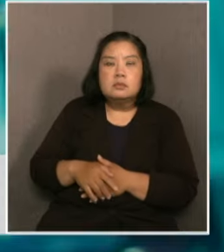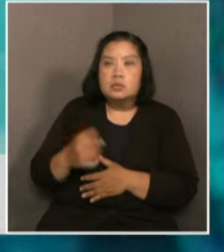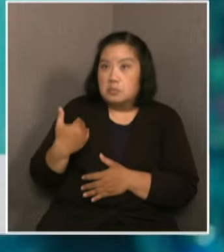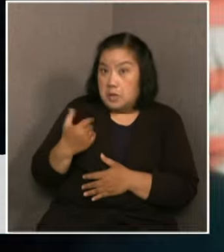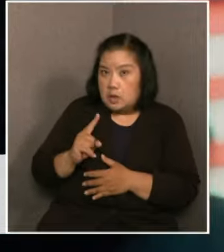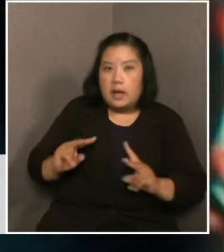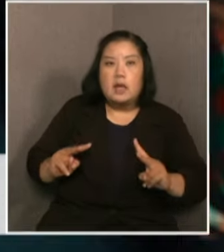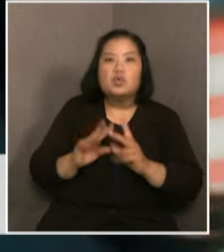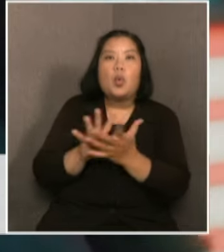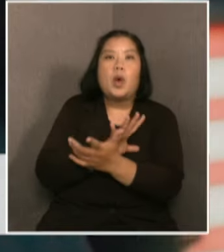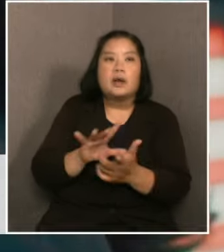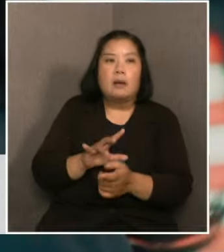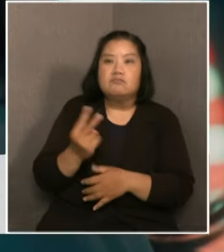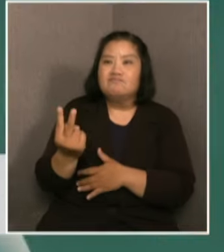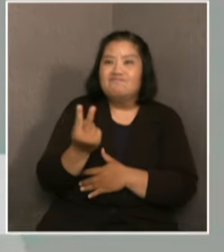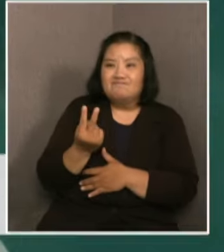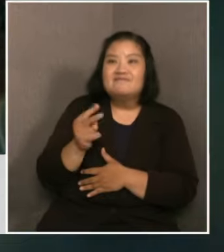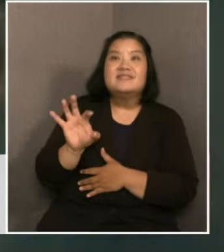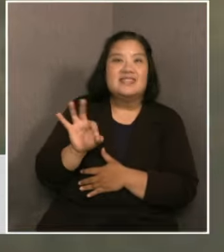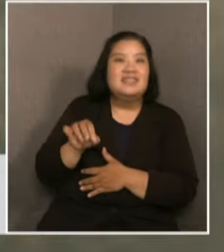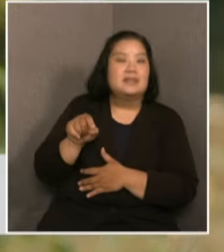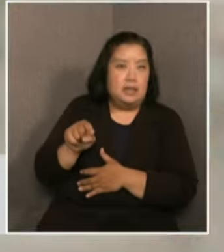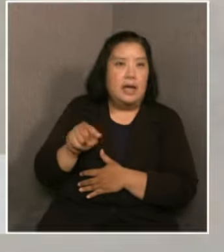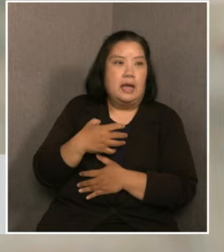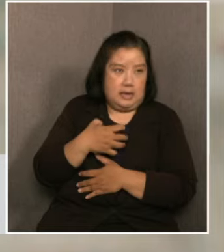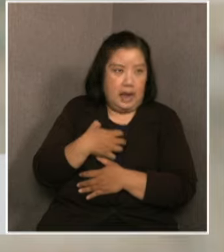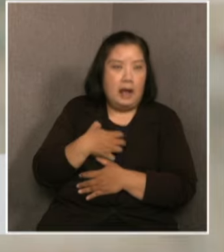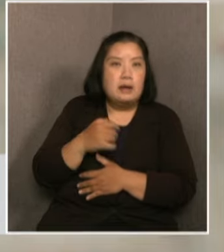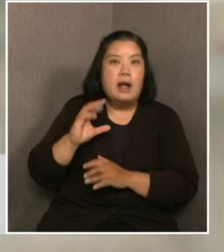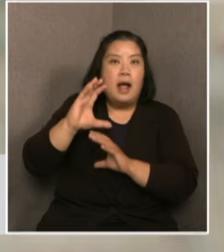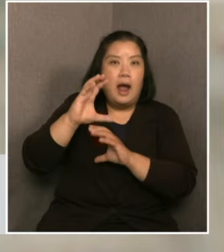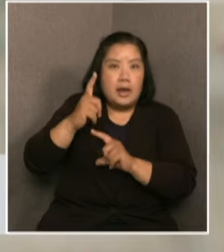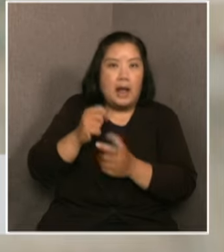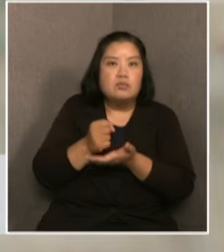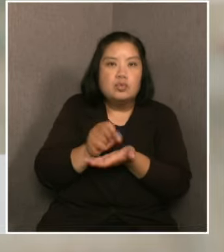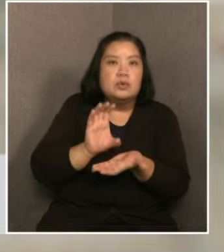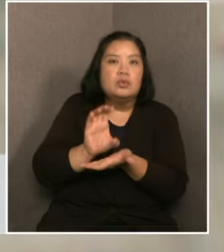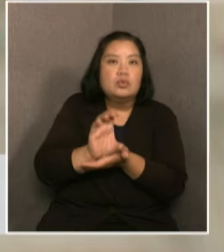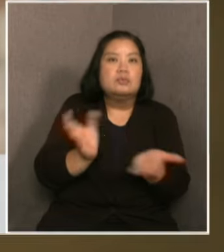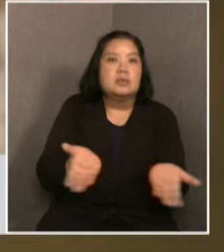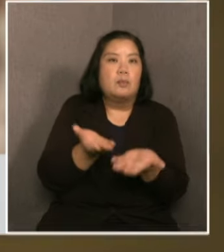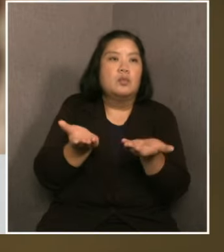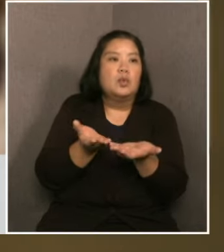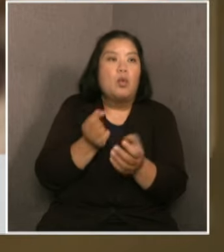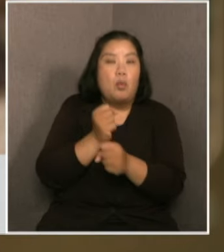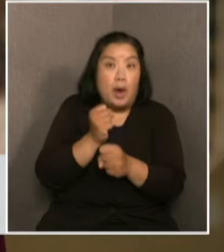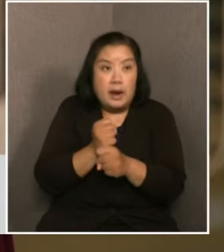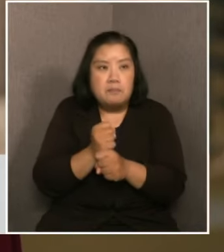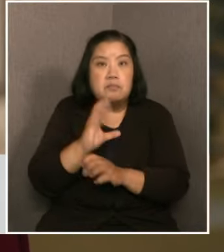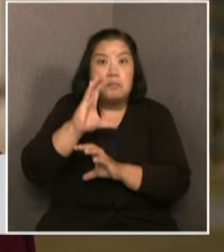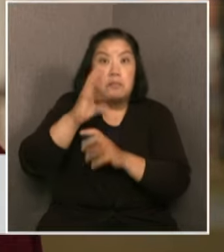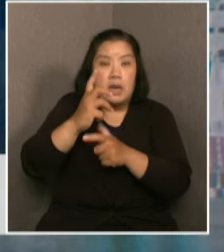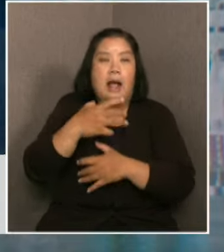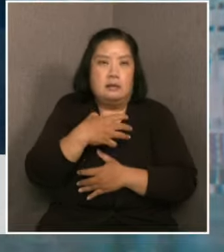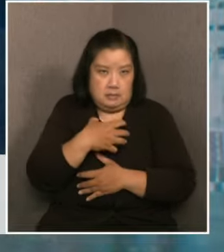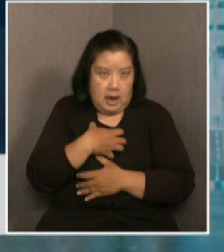ฒนธรรมให้เป็นหนึ่งในภาพยนตร์ที่ได้รับการพิจารณาเรื่องของการสนับสนุนงบประมาณสำหรับสร้างภาพยนตร์เพื่อส่งเสริม